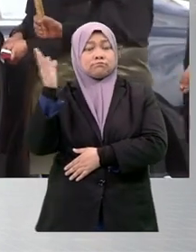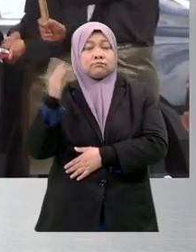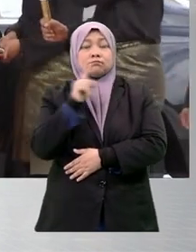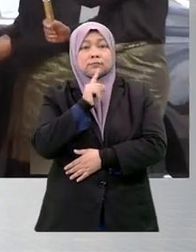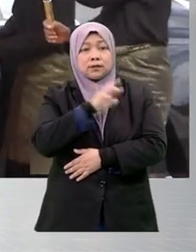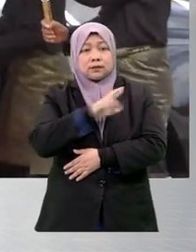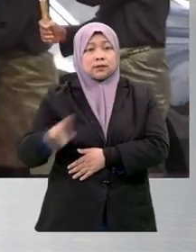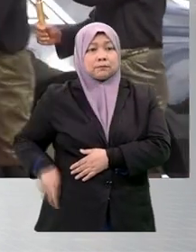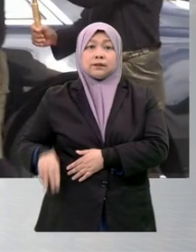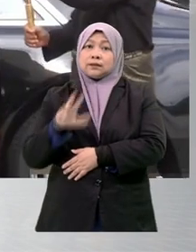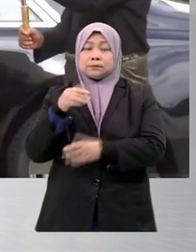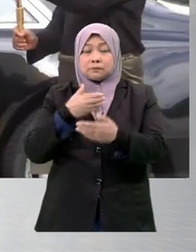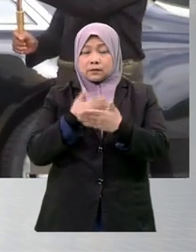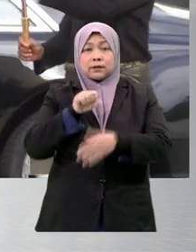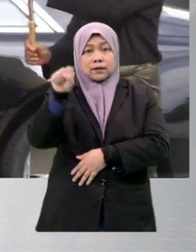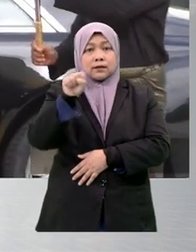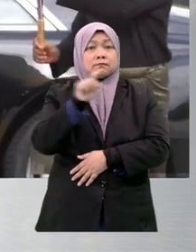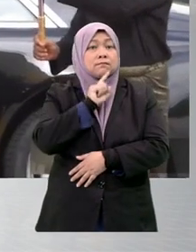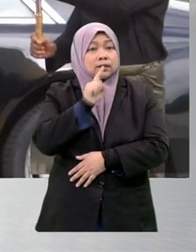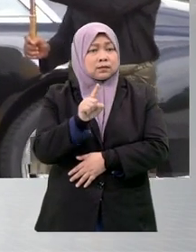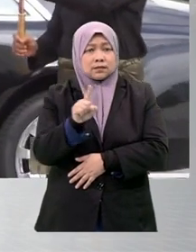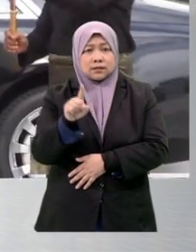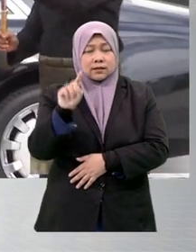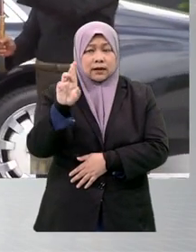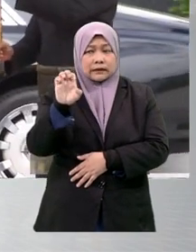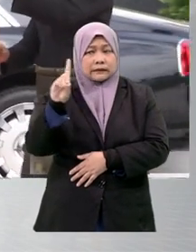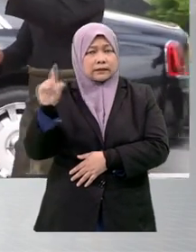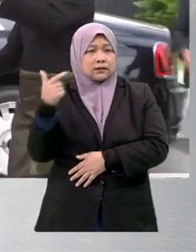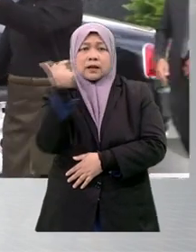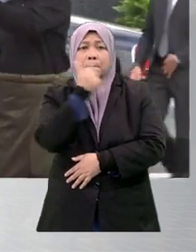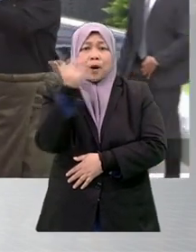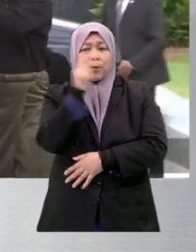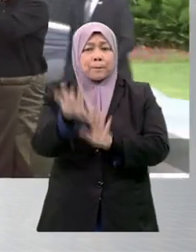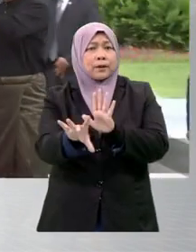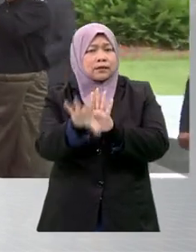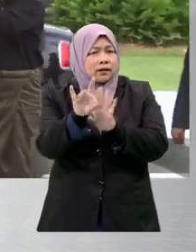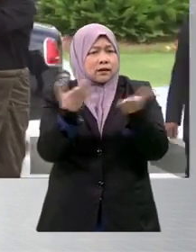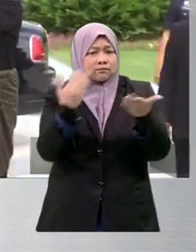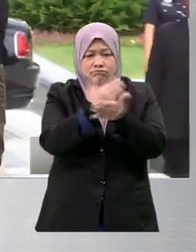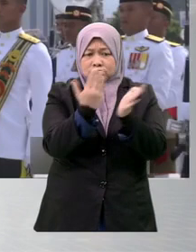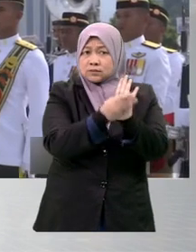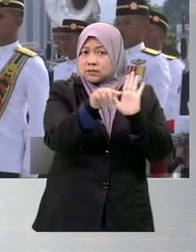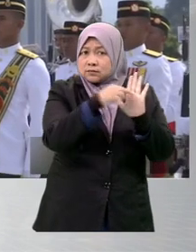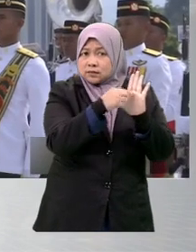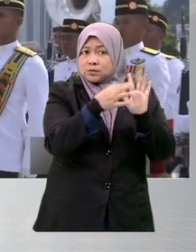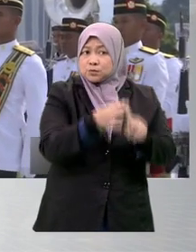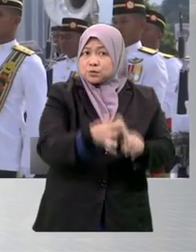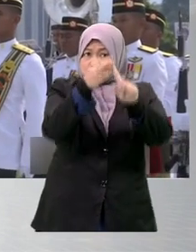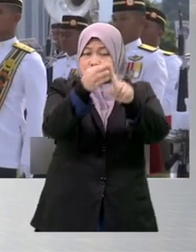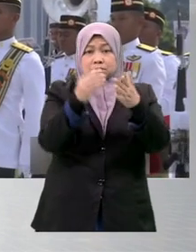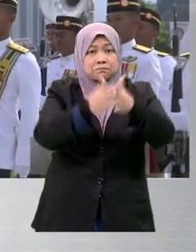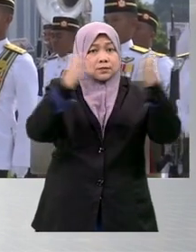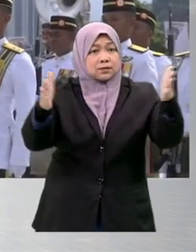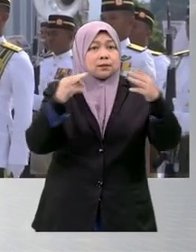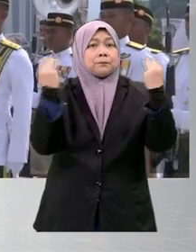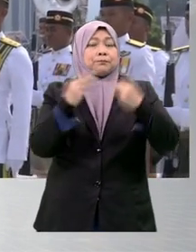ini pada kita merdeka pada mulanya suruhanjaya Rid tidak mahu meletakkan satu peruntukan khusus kuasa yang besar kepada